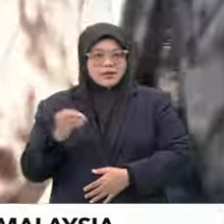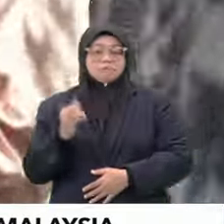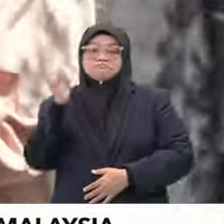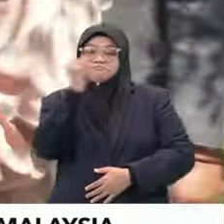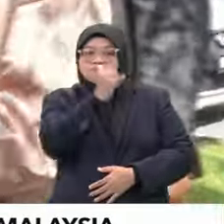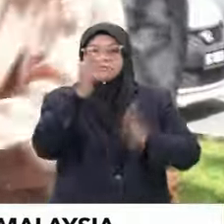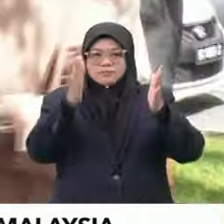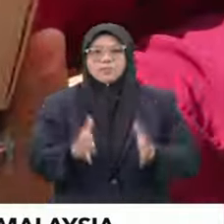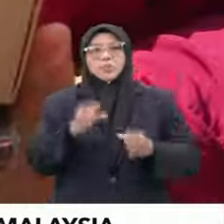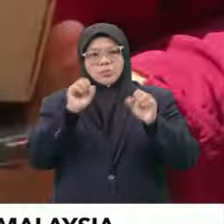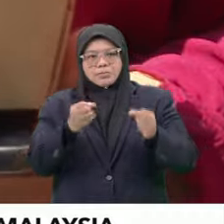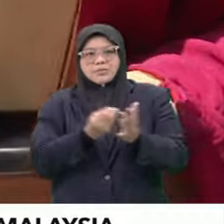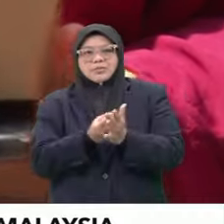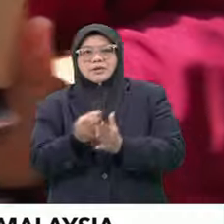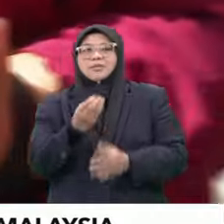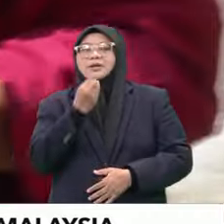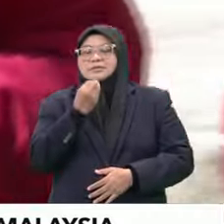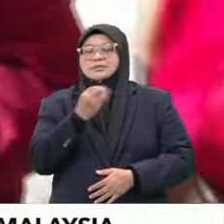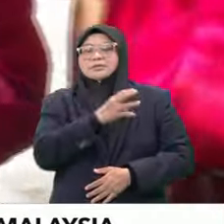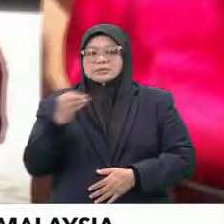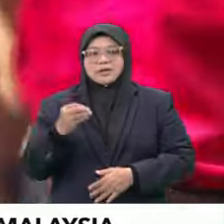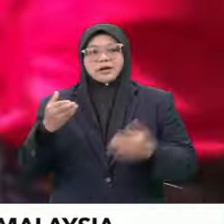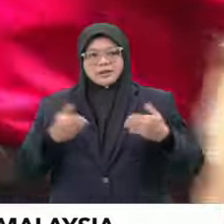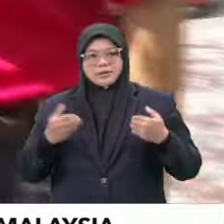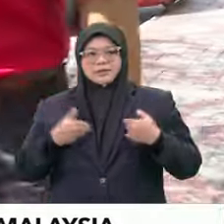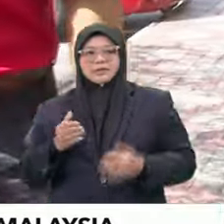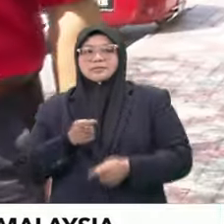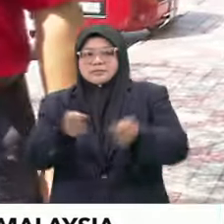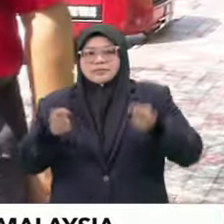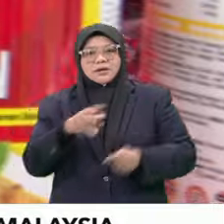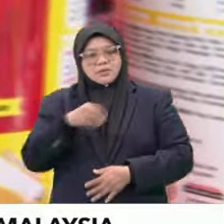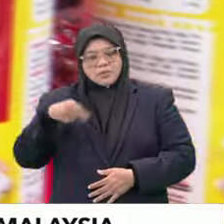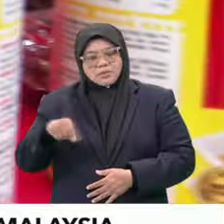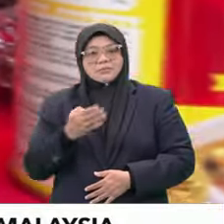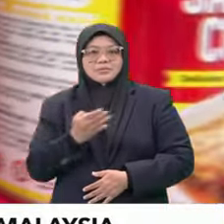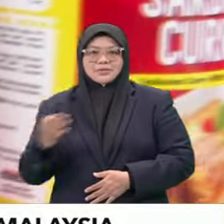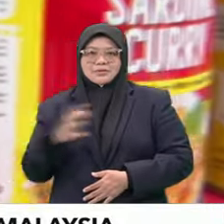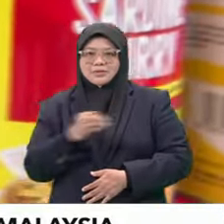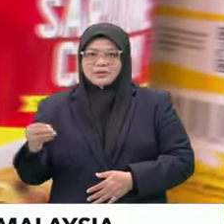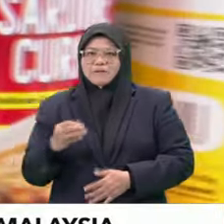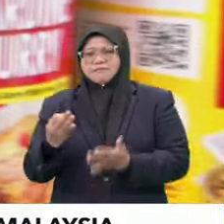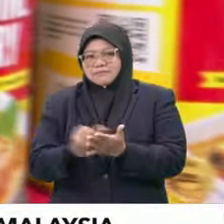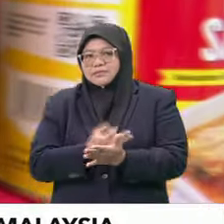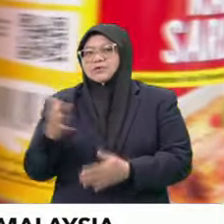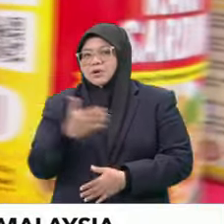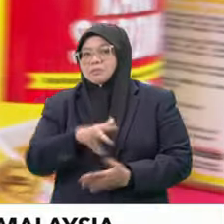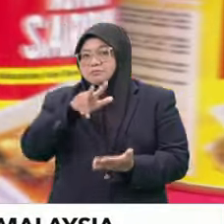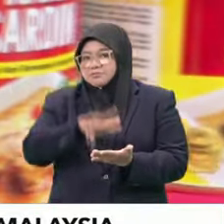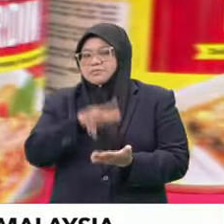kini boleh menikmati kari sardin Adabi di mana sahaja dengan kualiti bahan dan kesegaran ikan